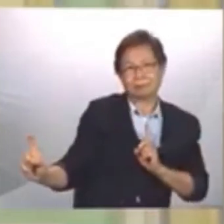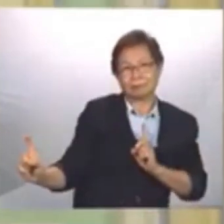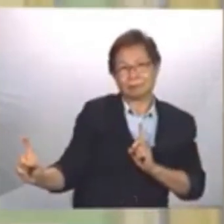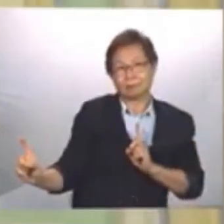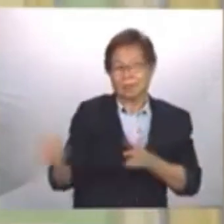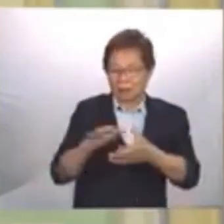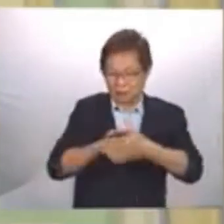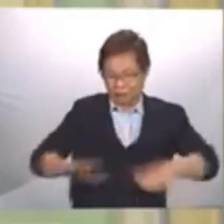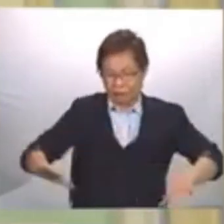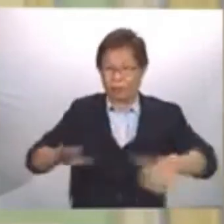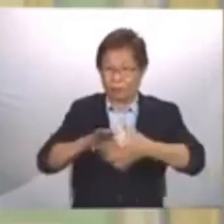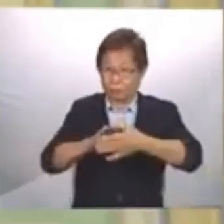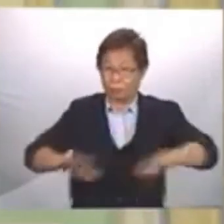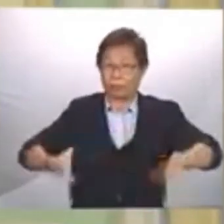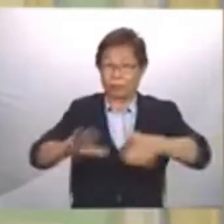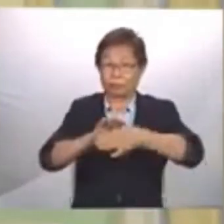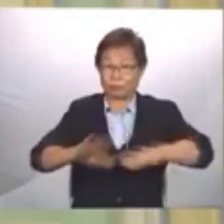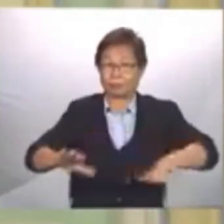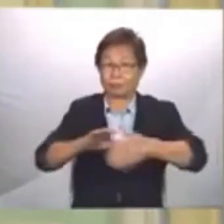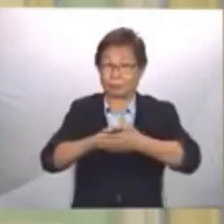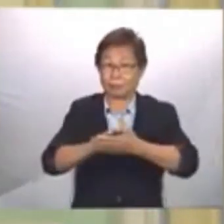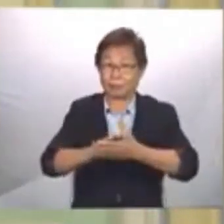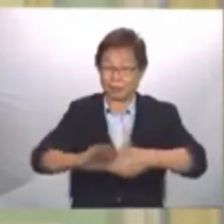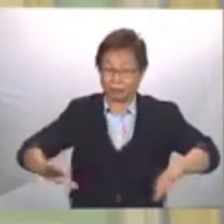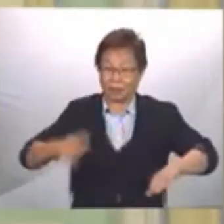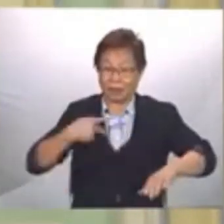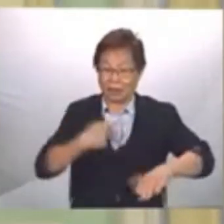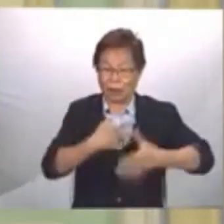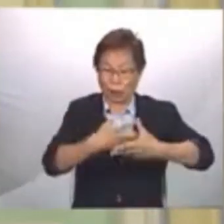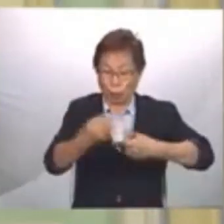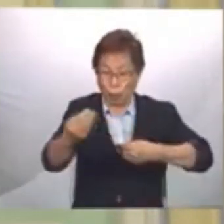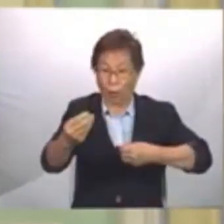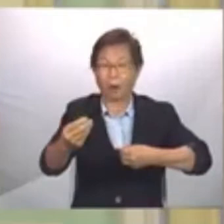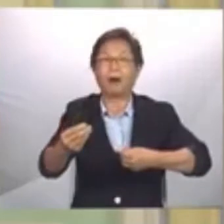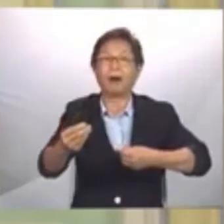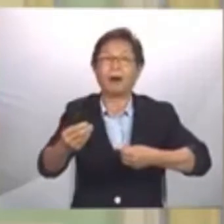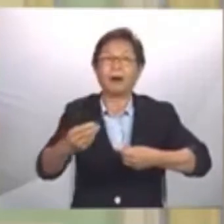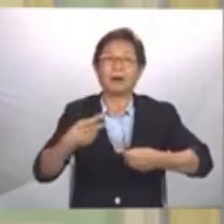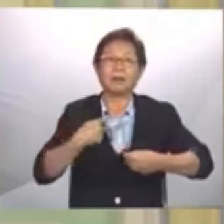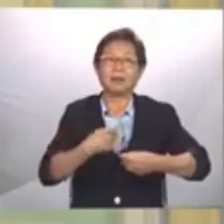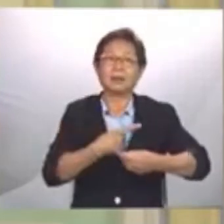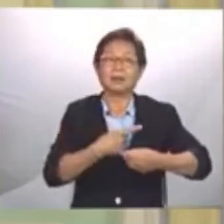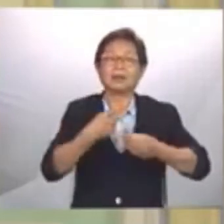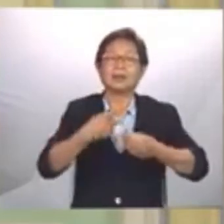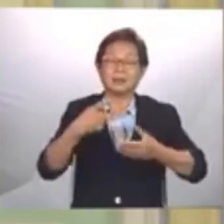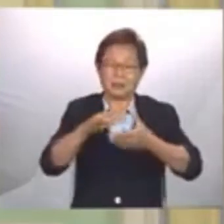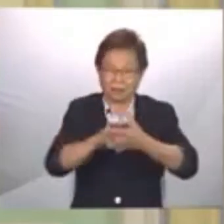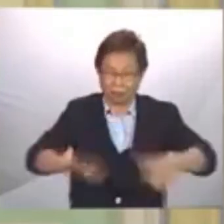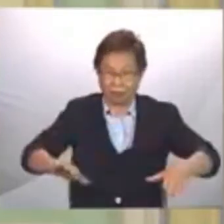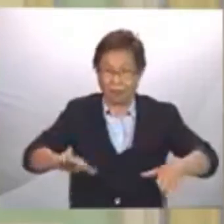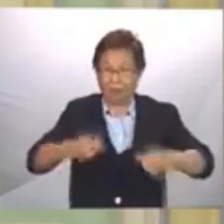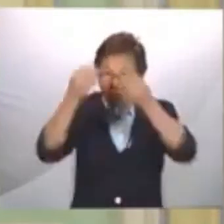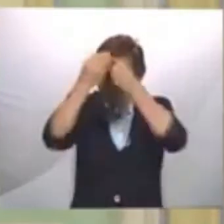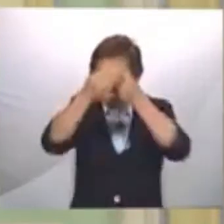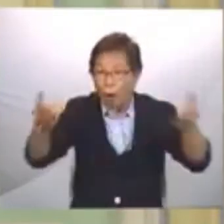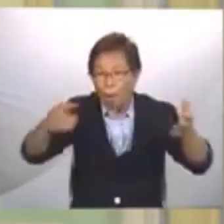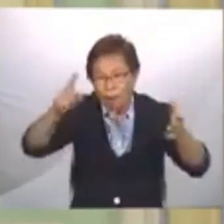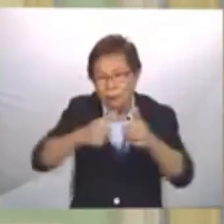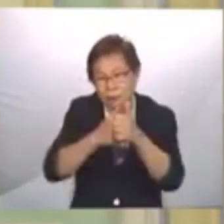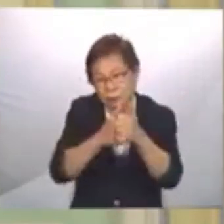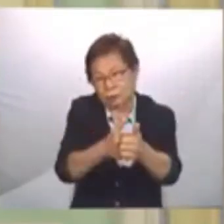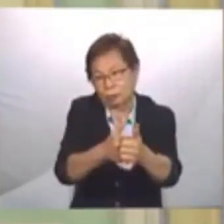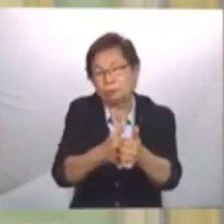safety precaution yang kita keluarkan, yang kita telah pun umumkan, mesti dipatuhi. Sebagai